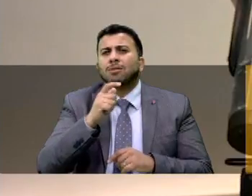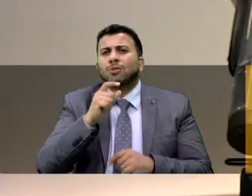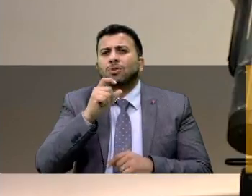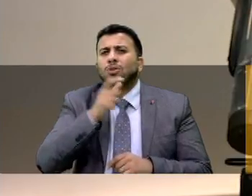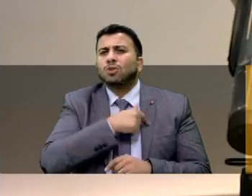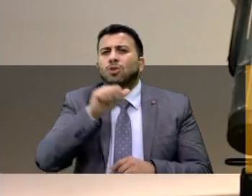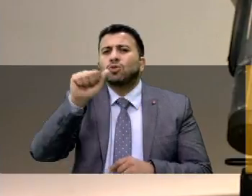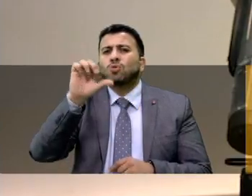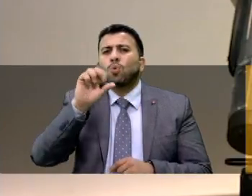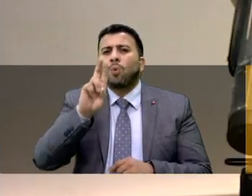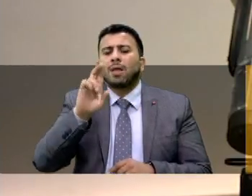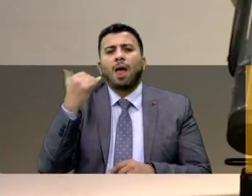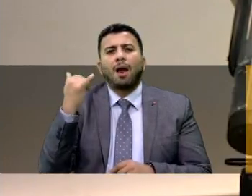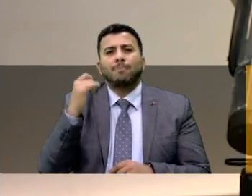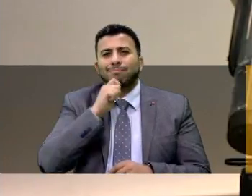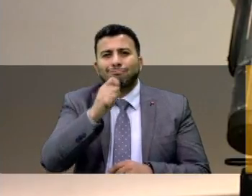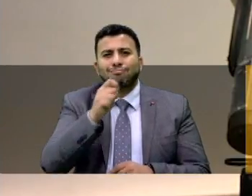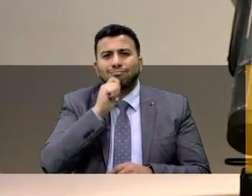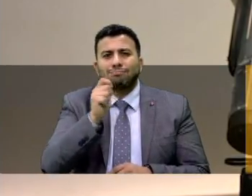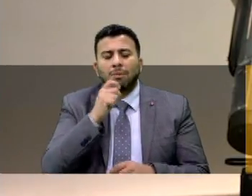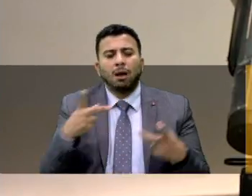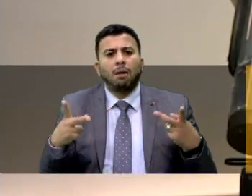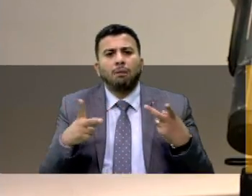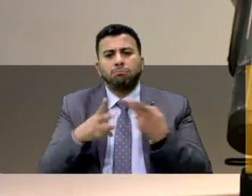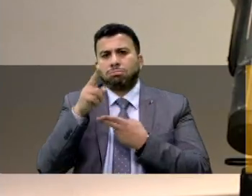فانقطع عنا الصوت، في الفترة دي